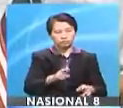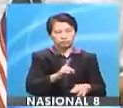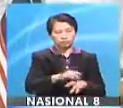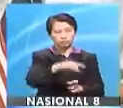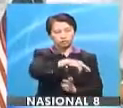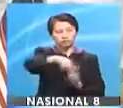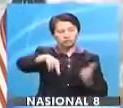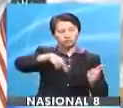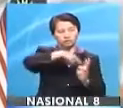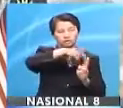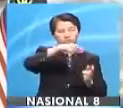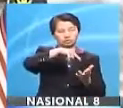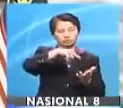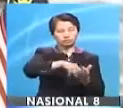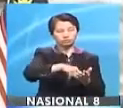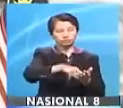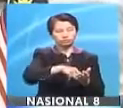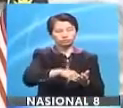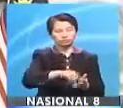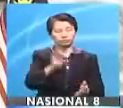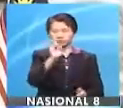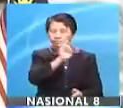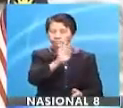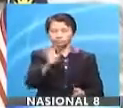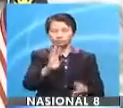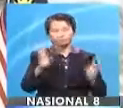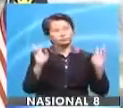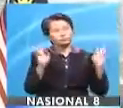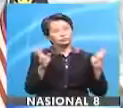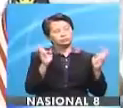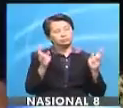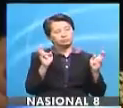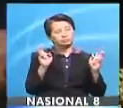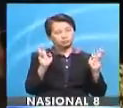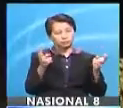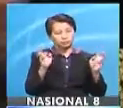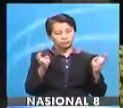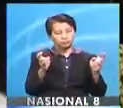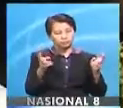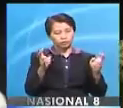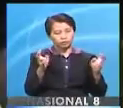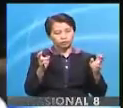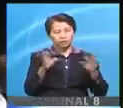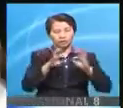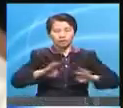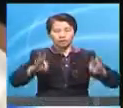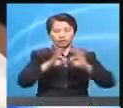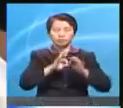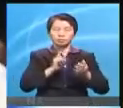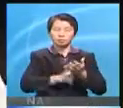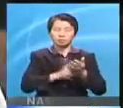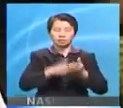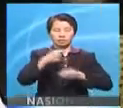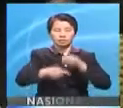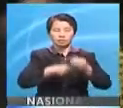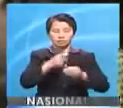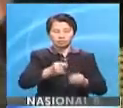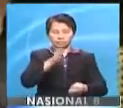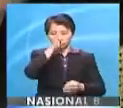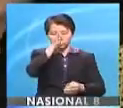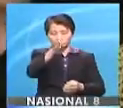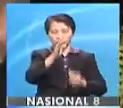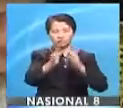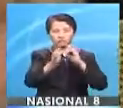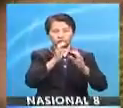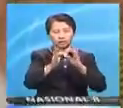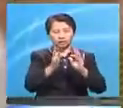rantau ini. Salah satu isu lagi yang agak penting yang dibincangkan adalah mengenai direct communication